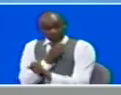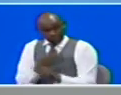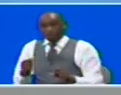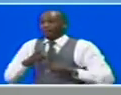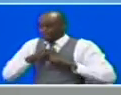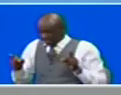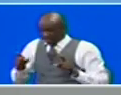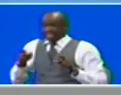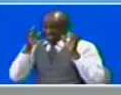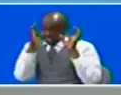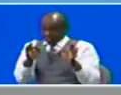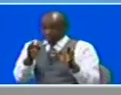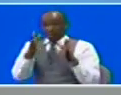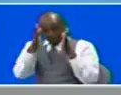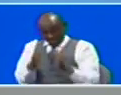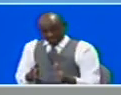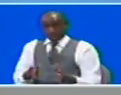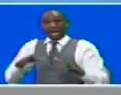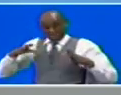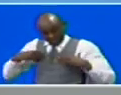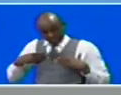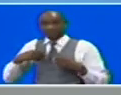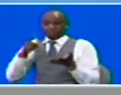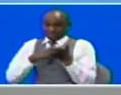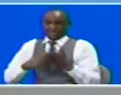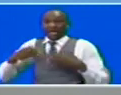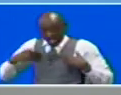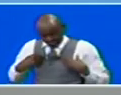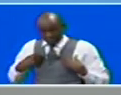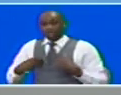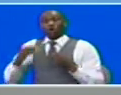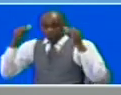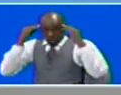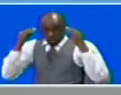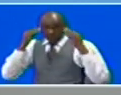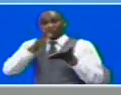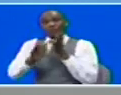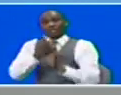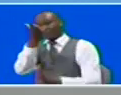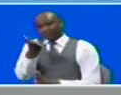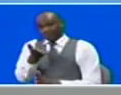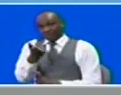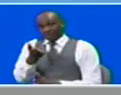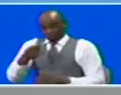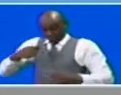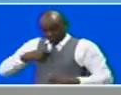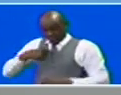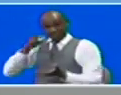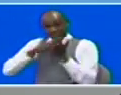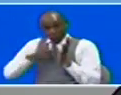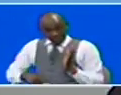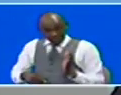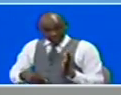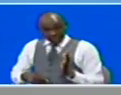Lakini ukipata ya kwamba mtu ameenda akakubali ndio nimefanya jambo fulani na koti hata ikakusamehe, kwangu mie inamaanisha ya